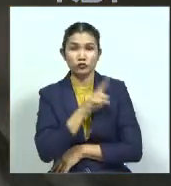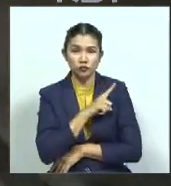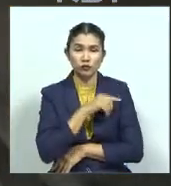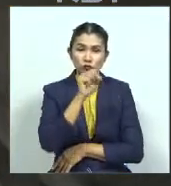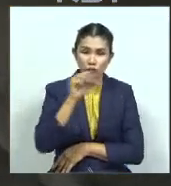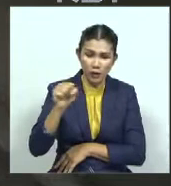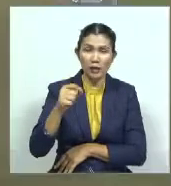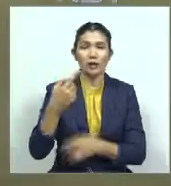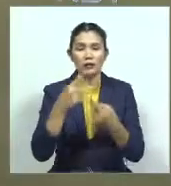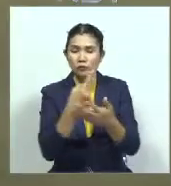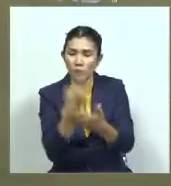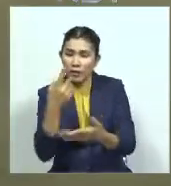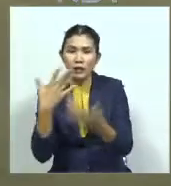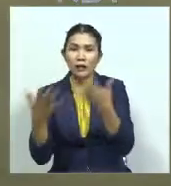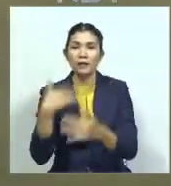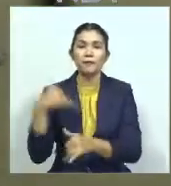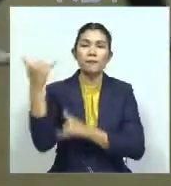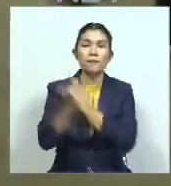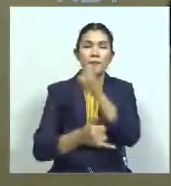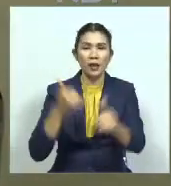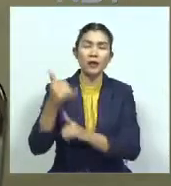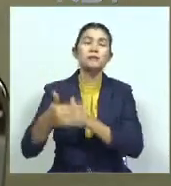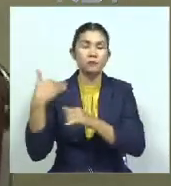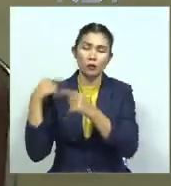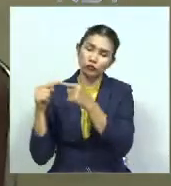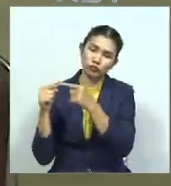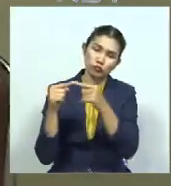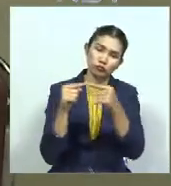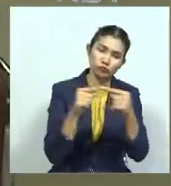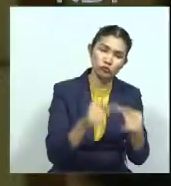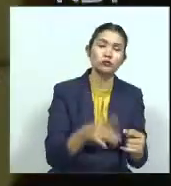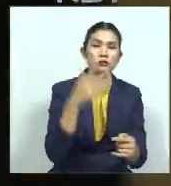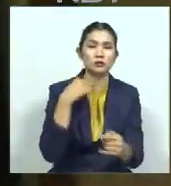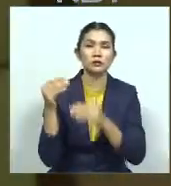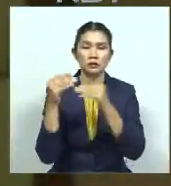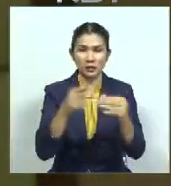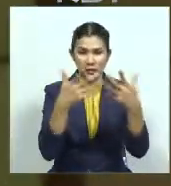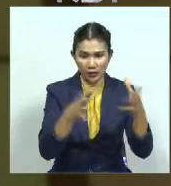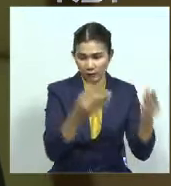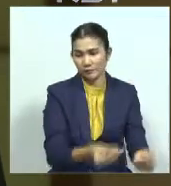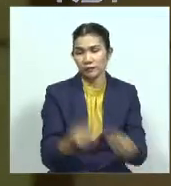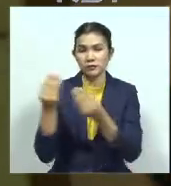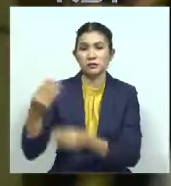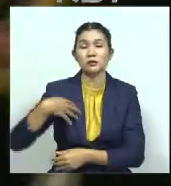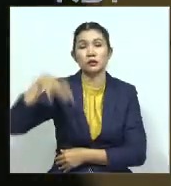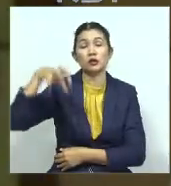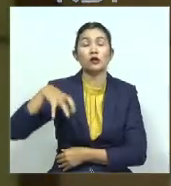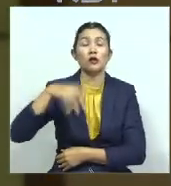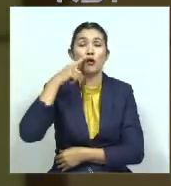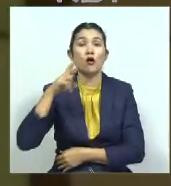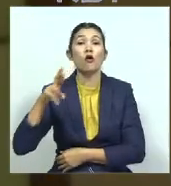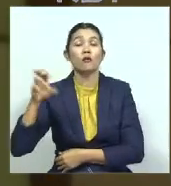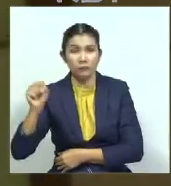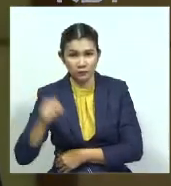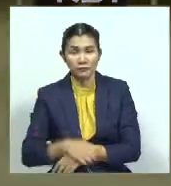หนังสือรับรองการเป็นผู้ได้รับการเลือกตั้งอย่างต่อเนื่องเพื่อนำไปรายงานตัวต่อสำนักงานเลขาธิการสภาผู้แทนราษฎรซึ่งก